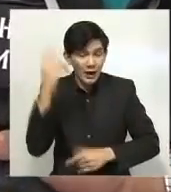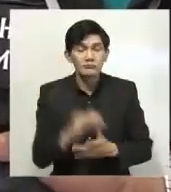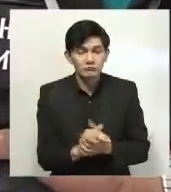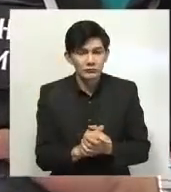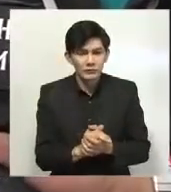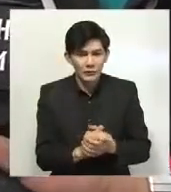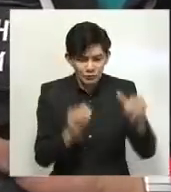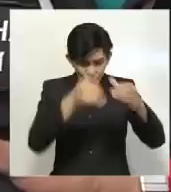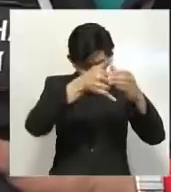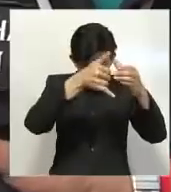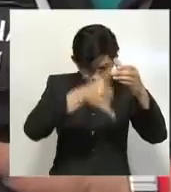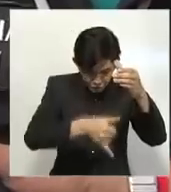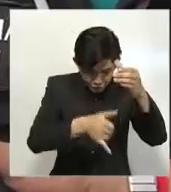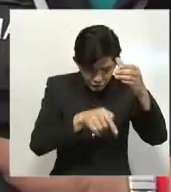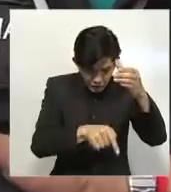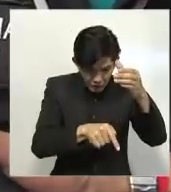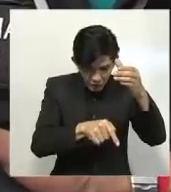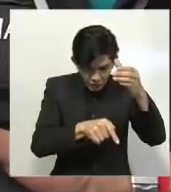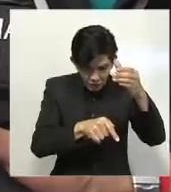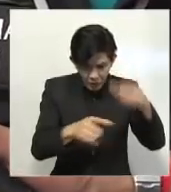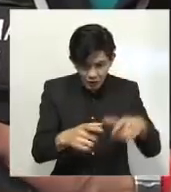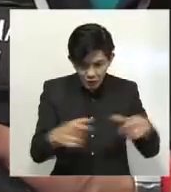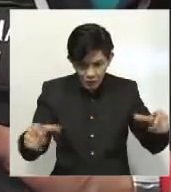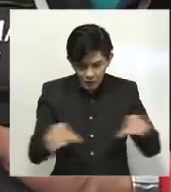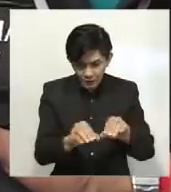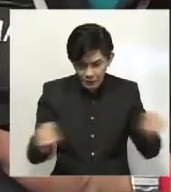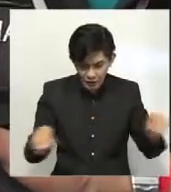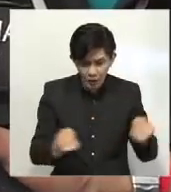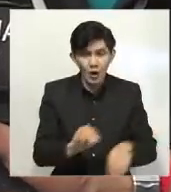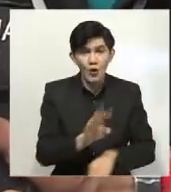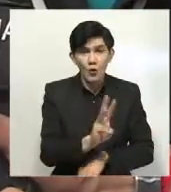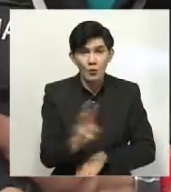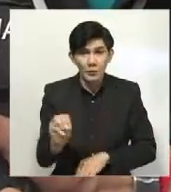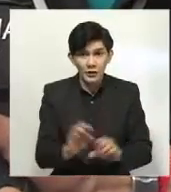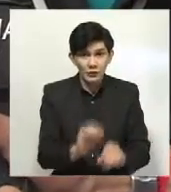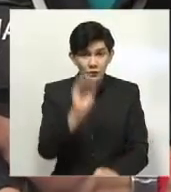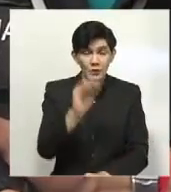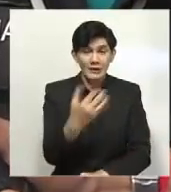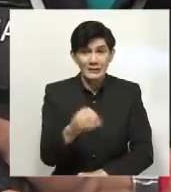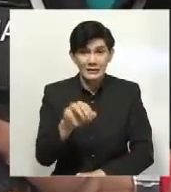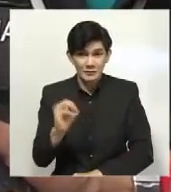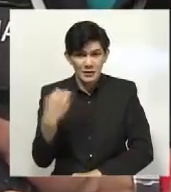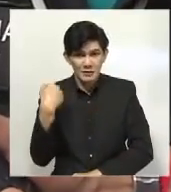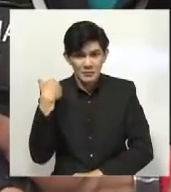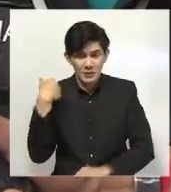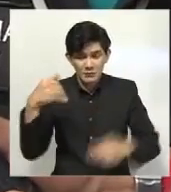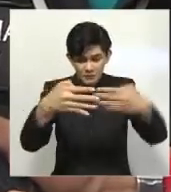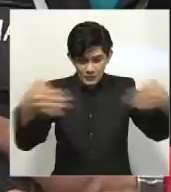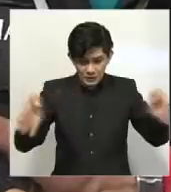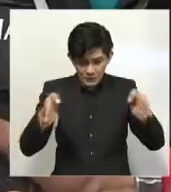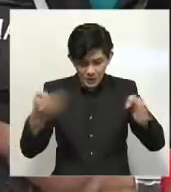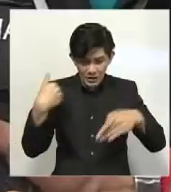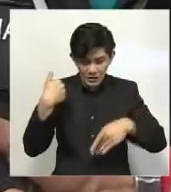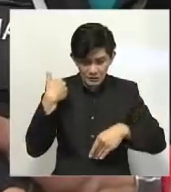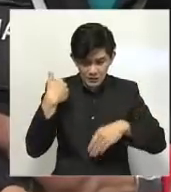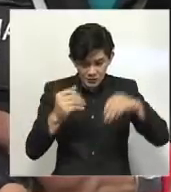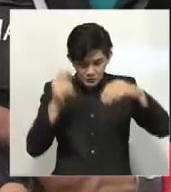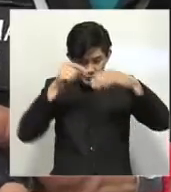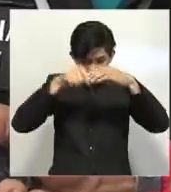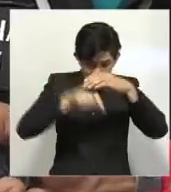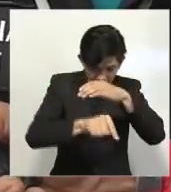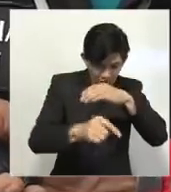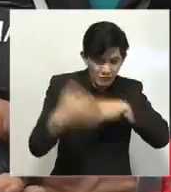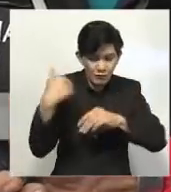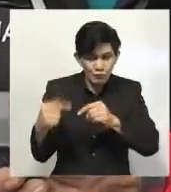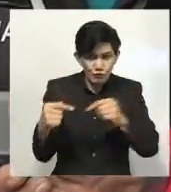าพอลงไปสำรวจที่พื้นแล้วกว้าง6เมตรสูง10เมตรสำรวจกำแพงโดยรอบแล้วมีช่องลงไปได้อีกหนึ่งช่